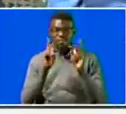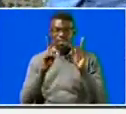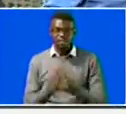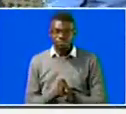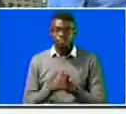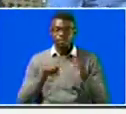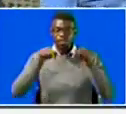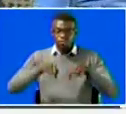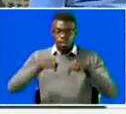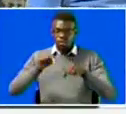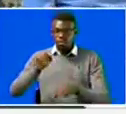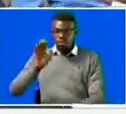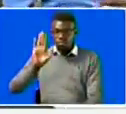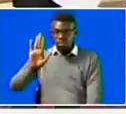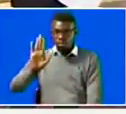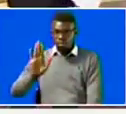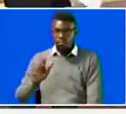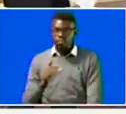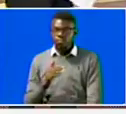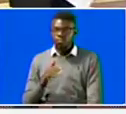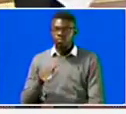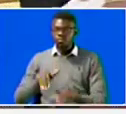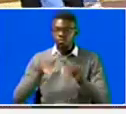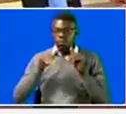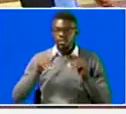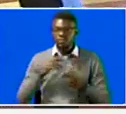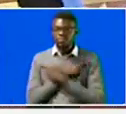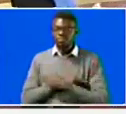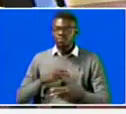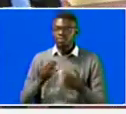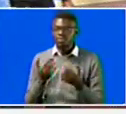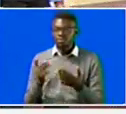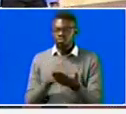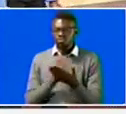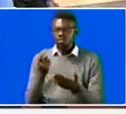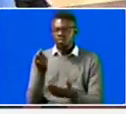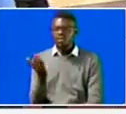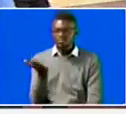leo ni siku yenu. Ungetaka tukiengoja kwenda break tutumbuize kidogo.